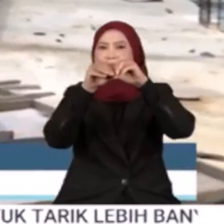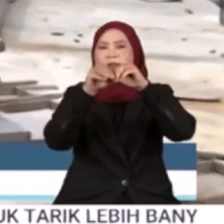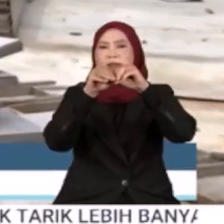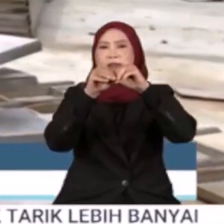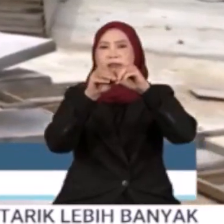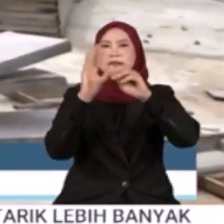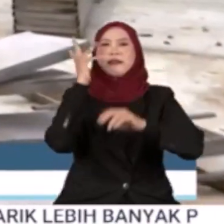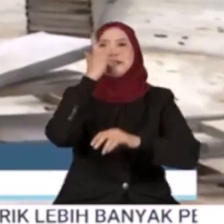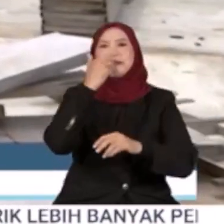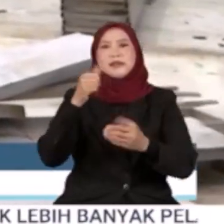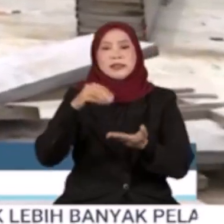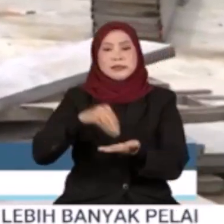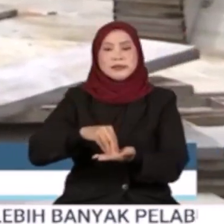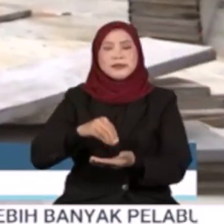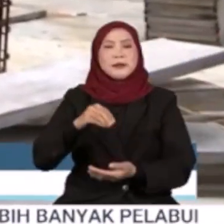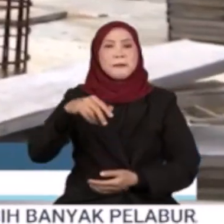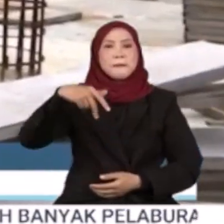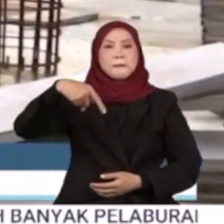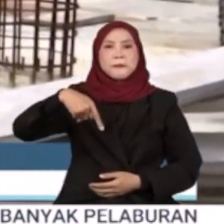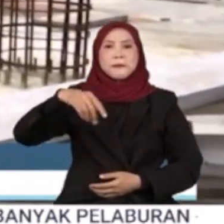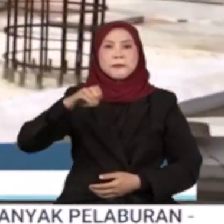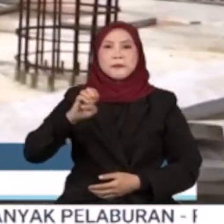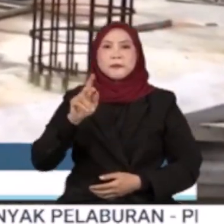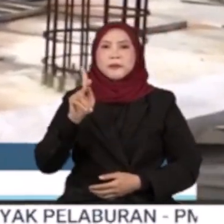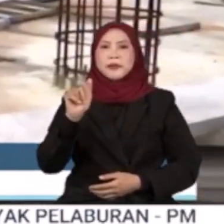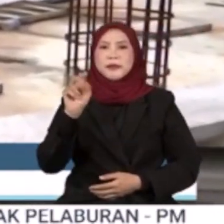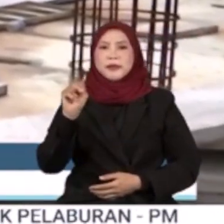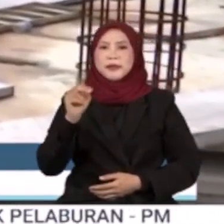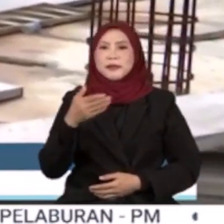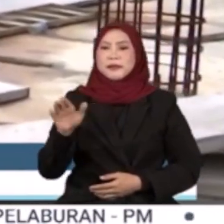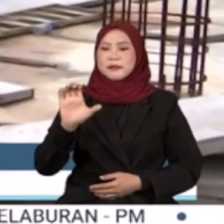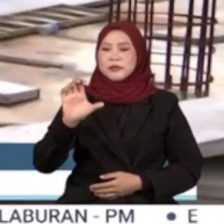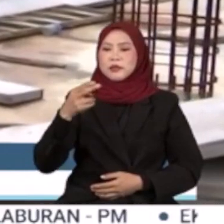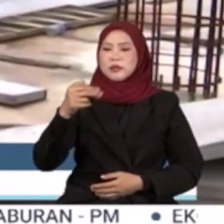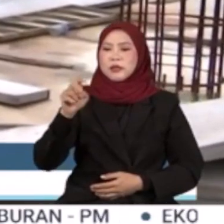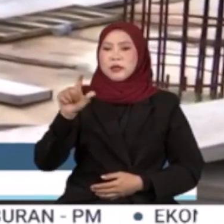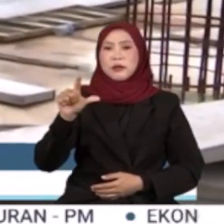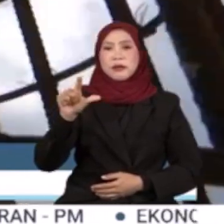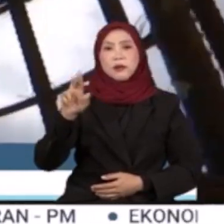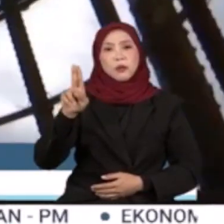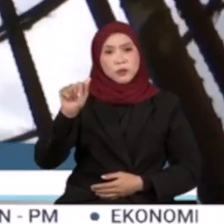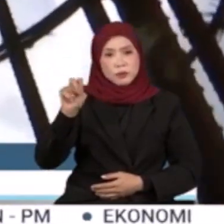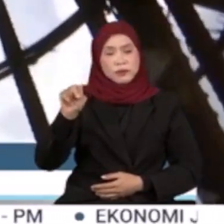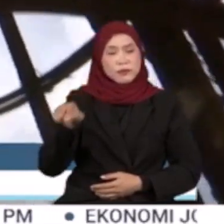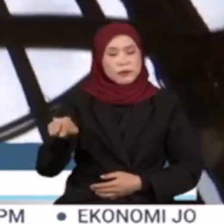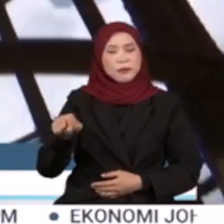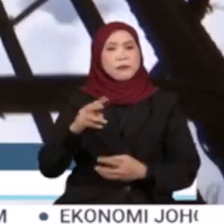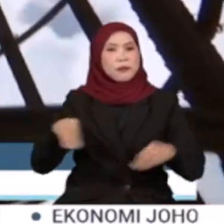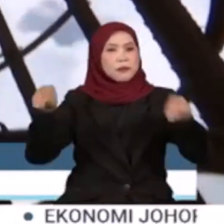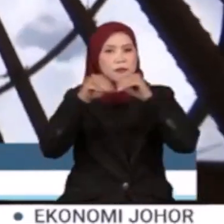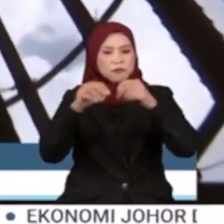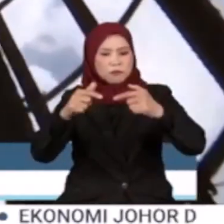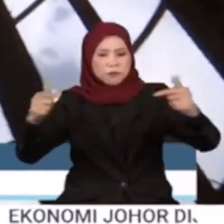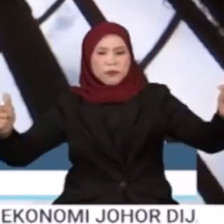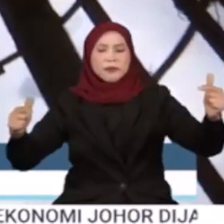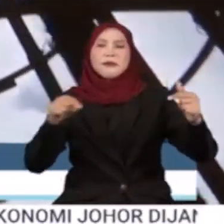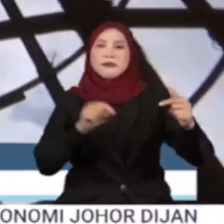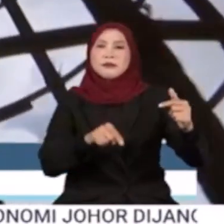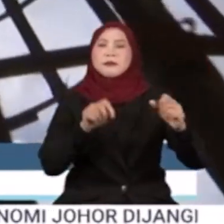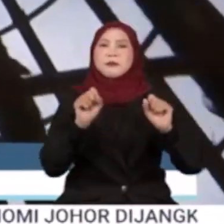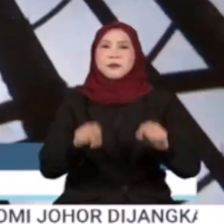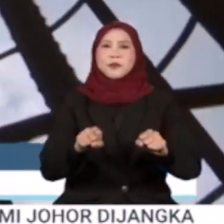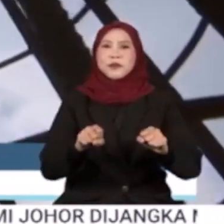tersegam indah di Pekan Chanlun. Di Chanlun ini memang tak ada masjid yang besar. Jadi kita haraplah dengan siapnya projek ini